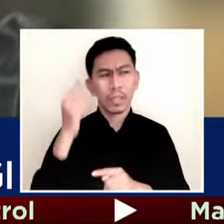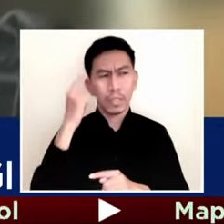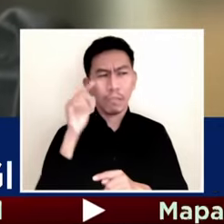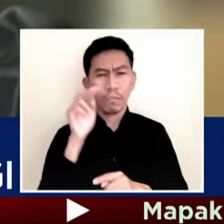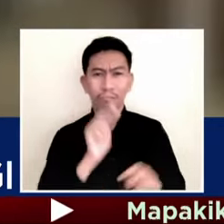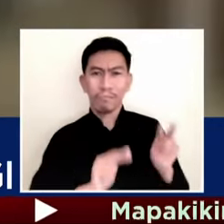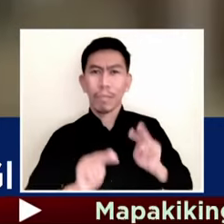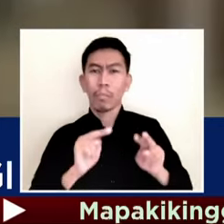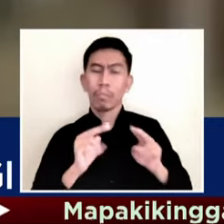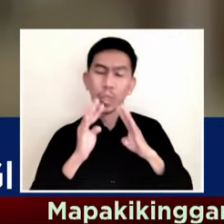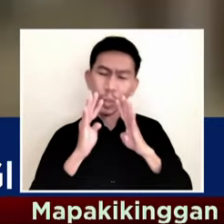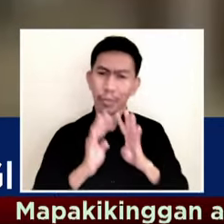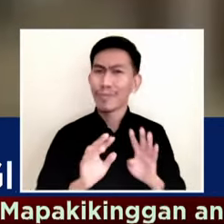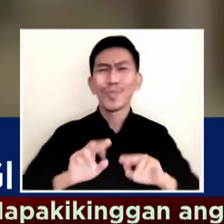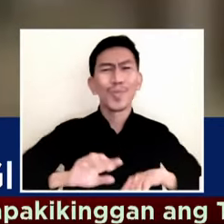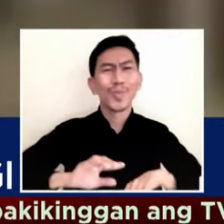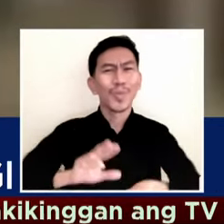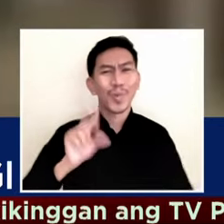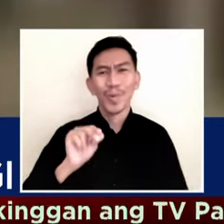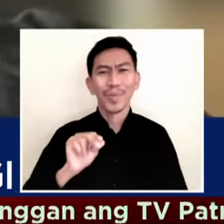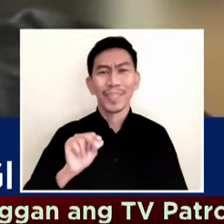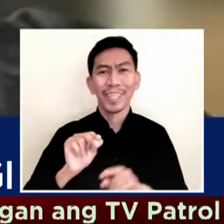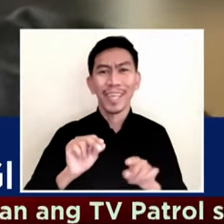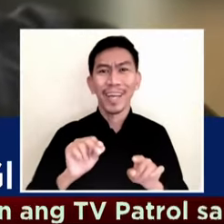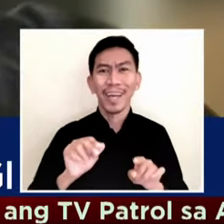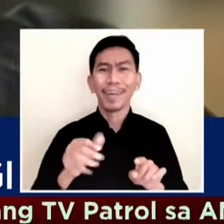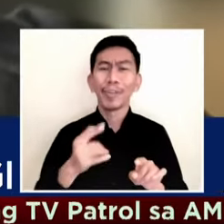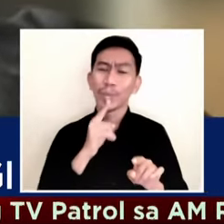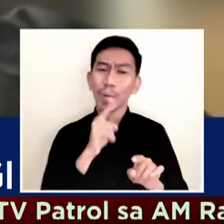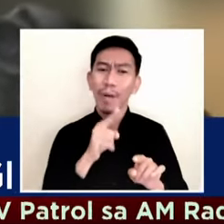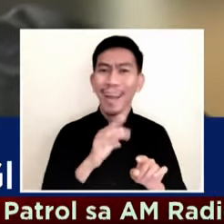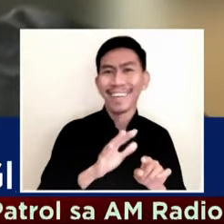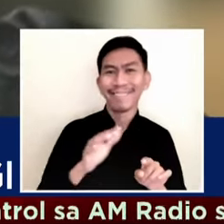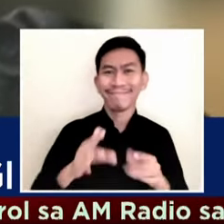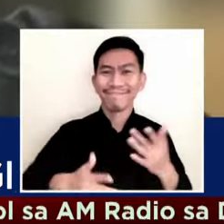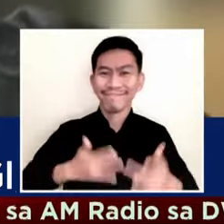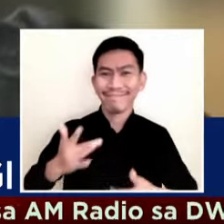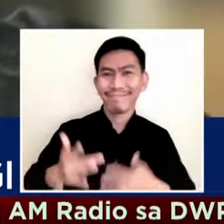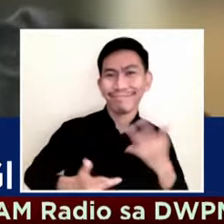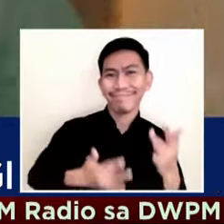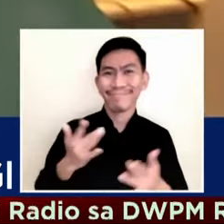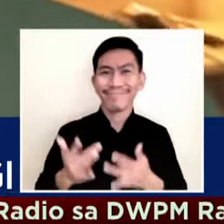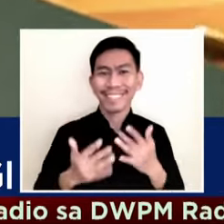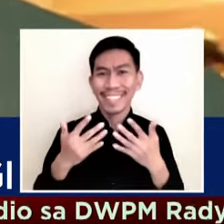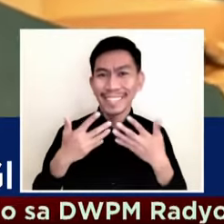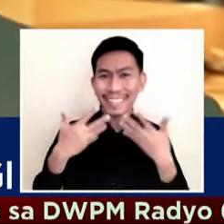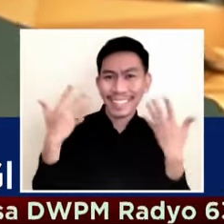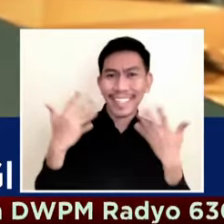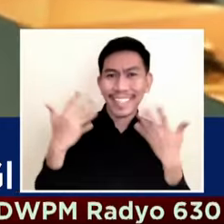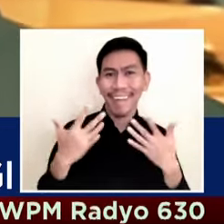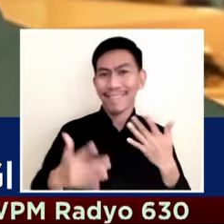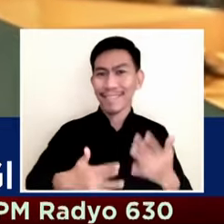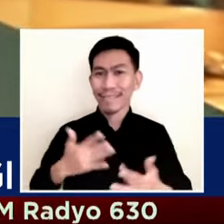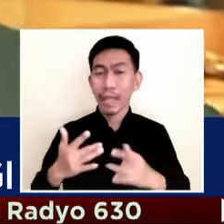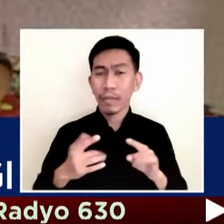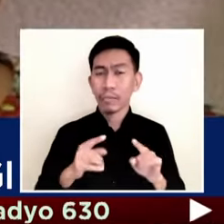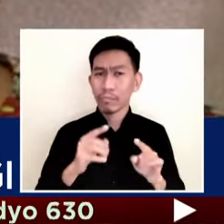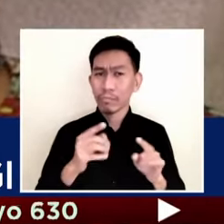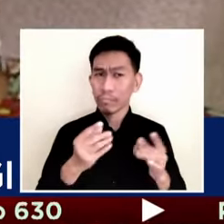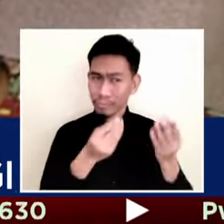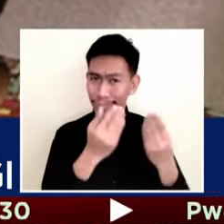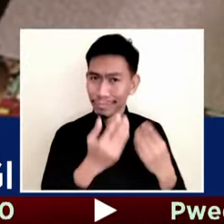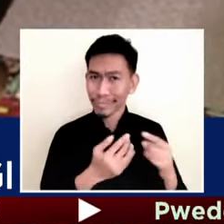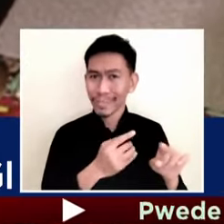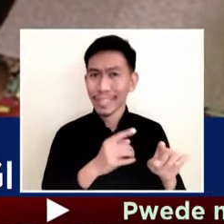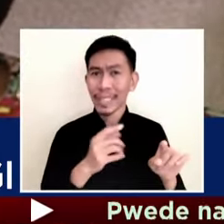not. Mm-mm. That phone call, ang saya-saya niya. She was very perky, she was lively, and she was telling me na ano, yung dami